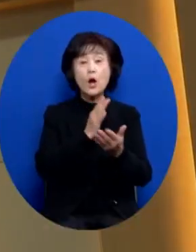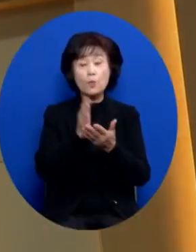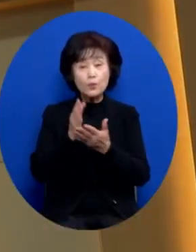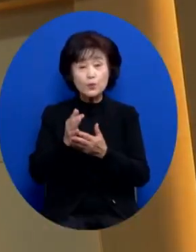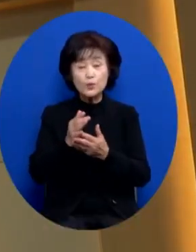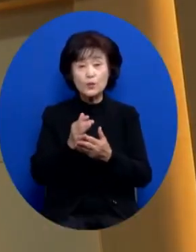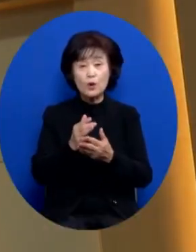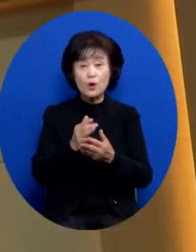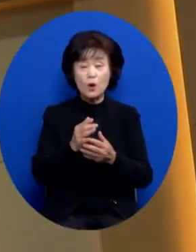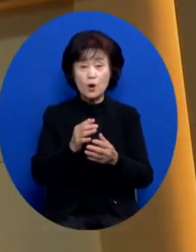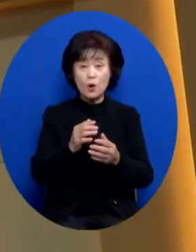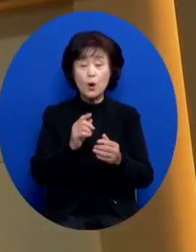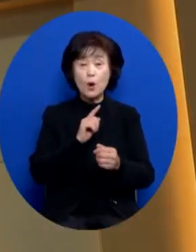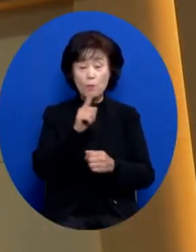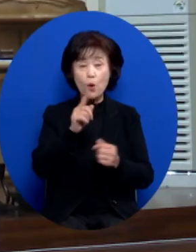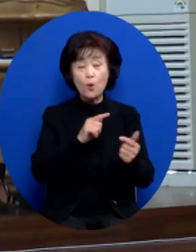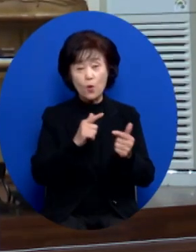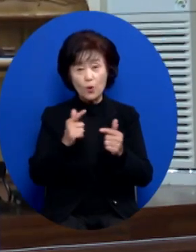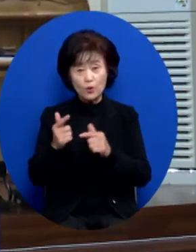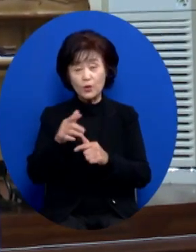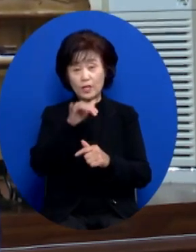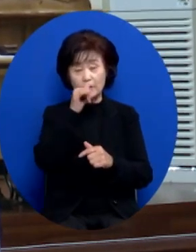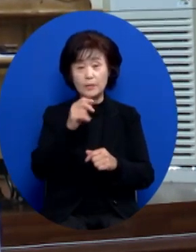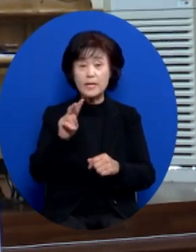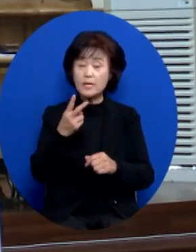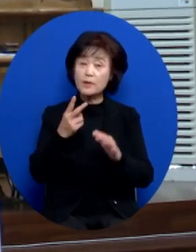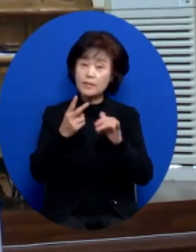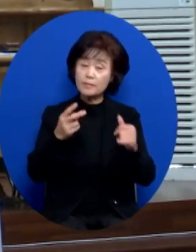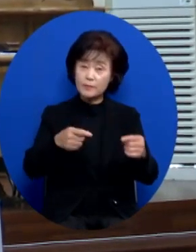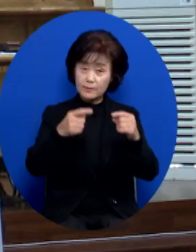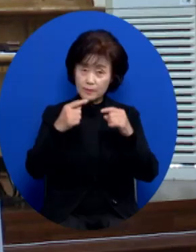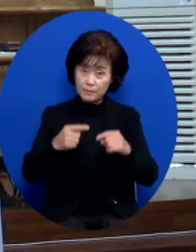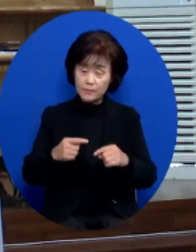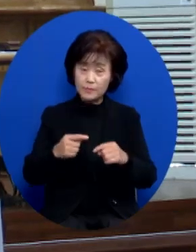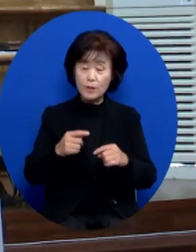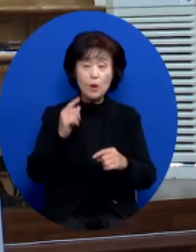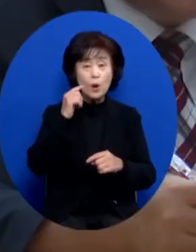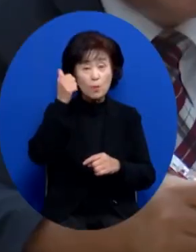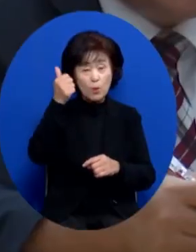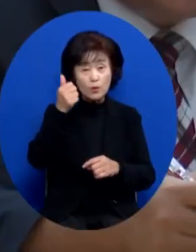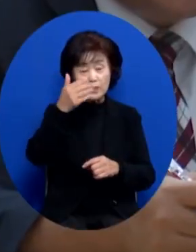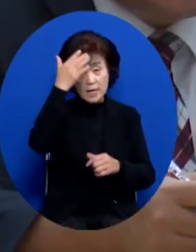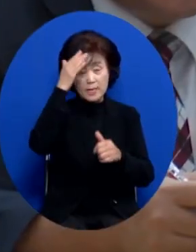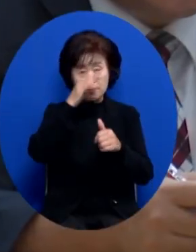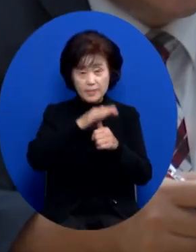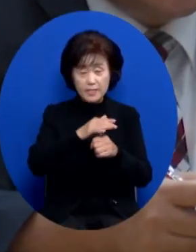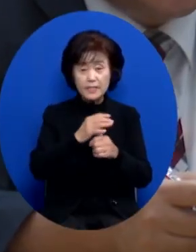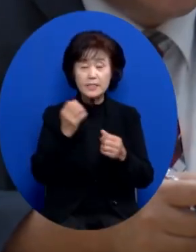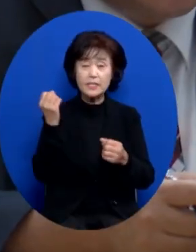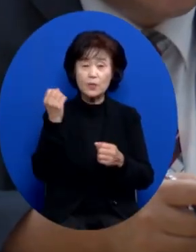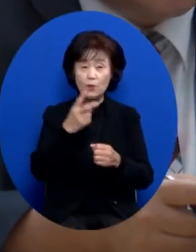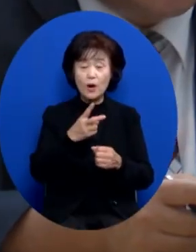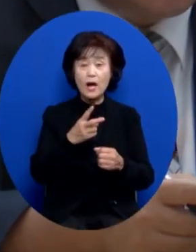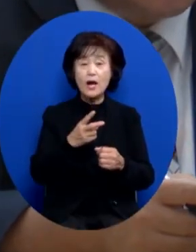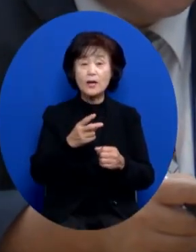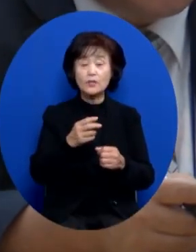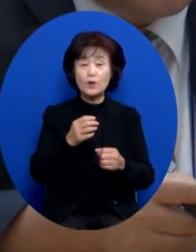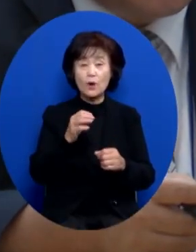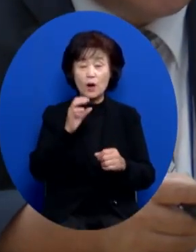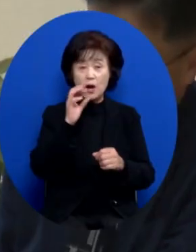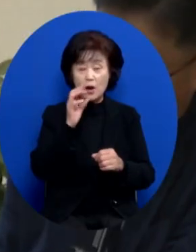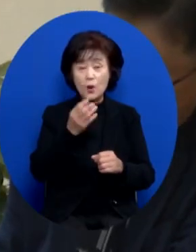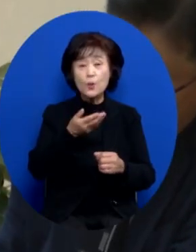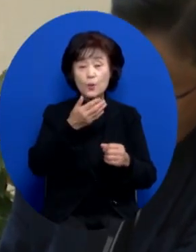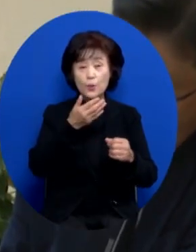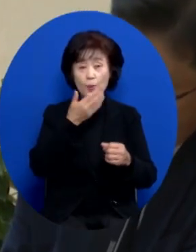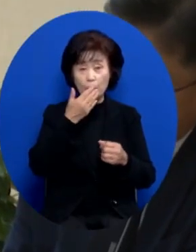처리했습니다. 이어 노회원 200여 명이 참석한 가운데 목사 임직식과 경건회 그리고 성찬예식이